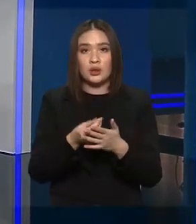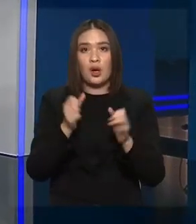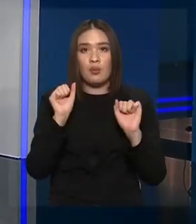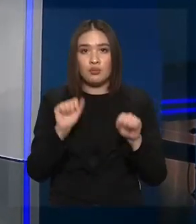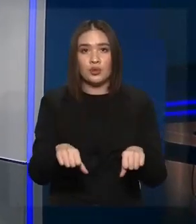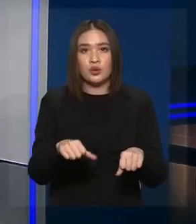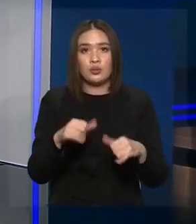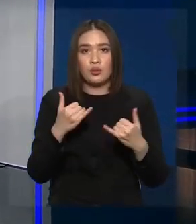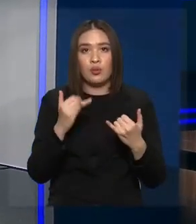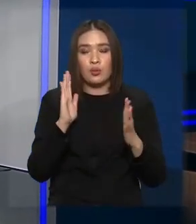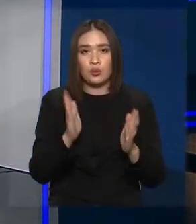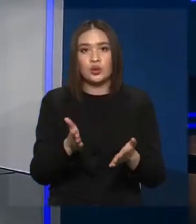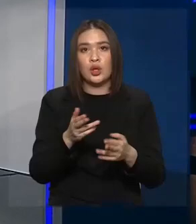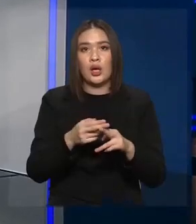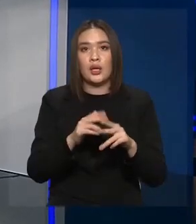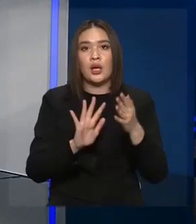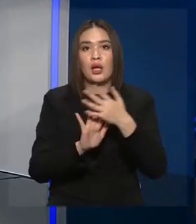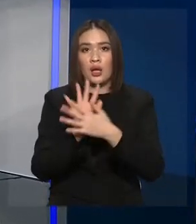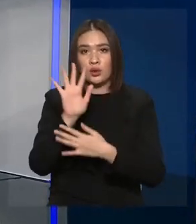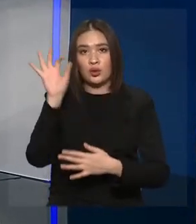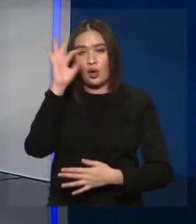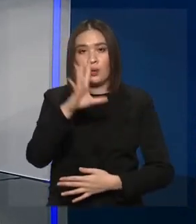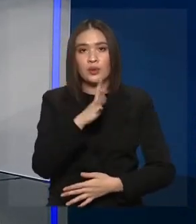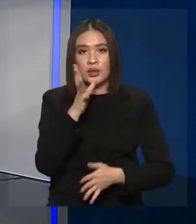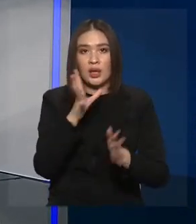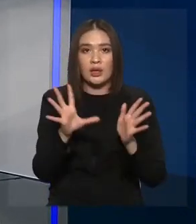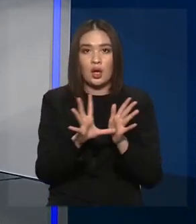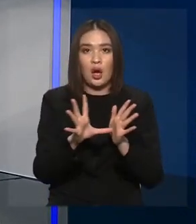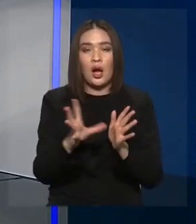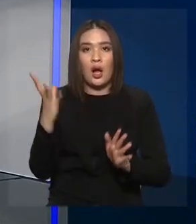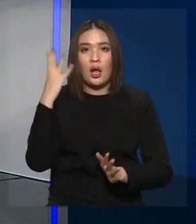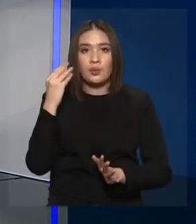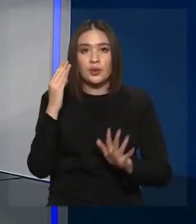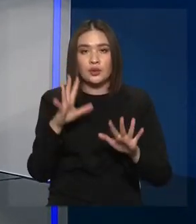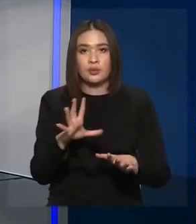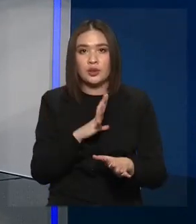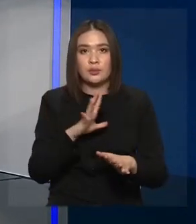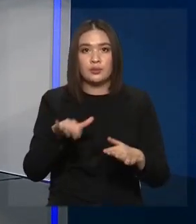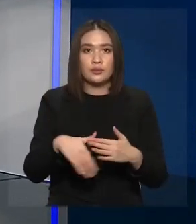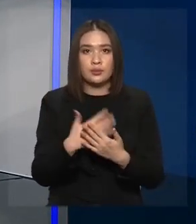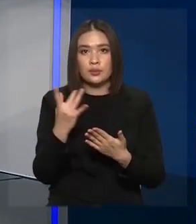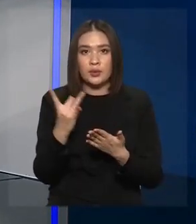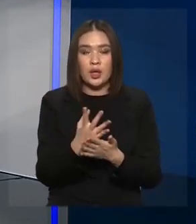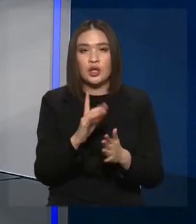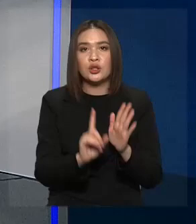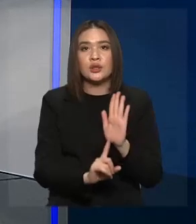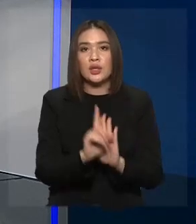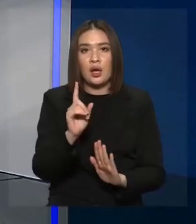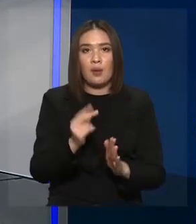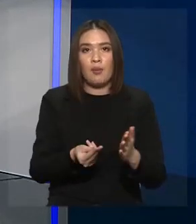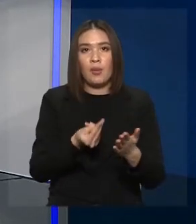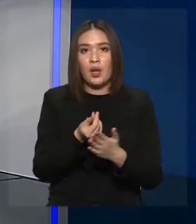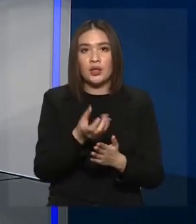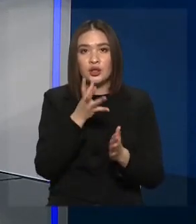можно будет ладонью инновационную технологию внедрили в Алмааты её создатели Говорят это только начало платёжные